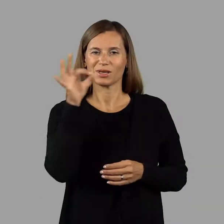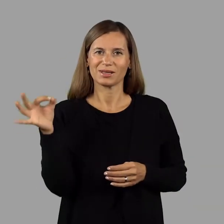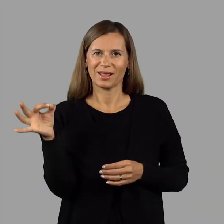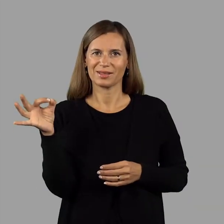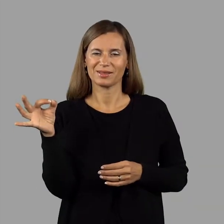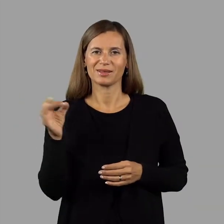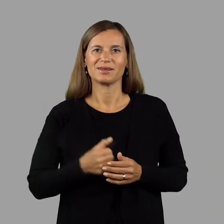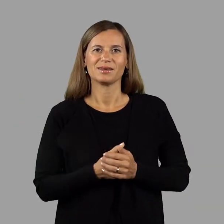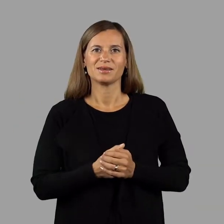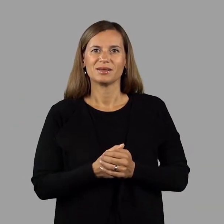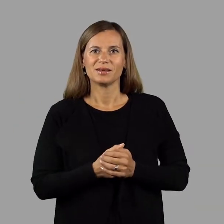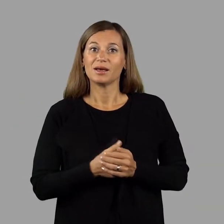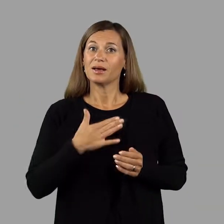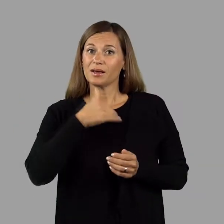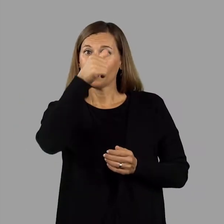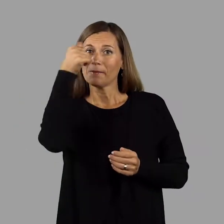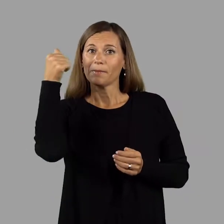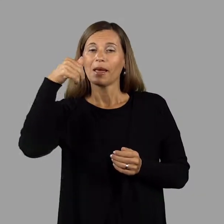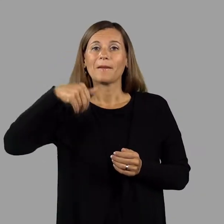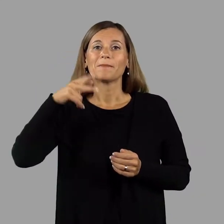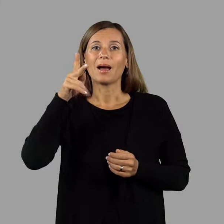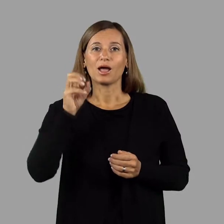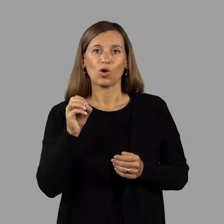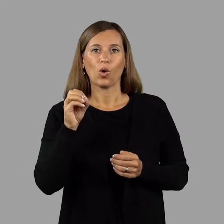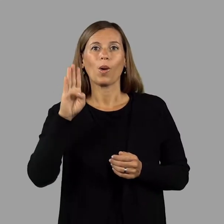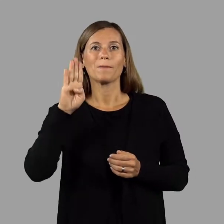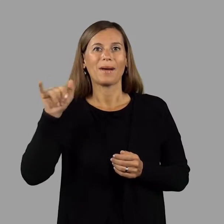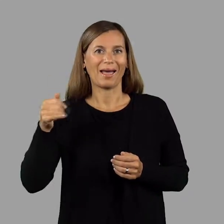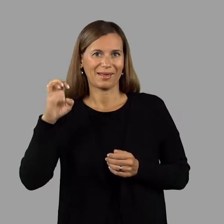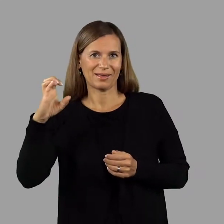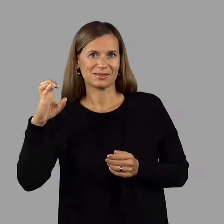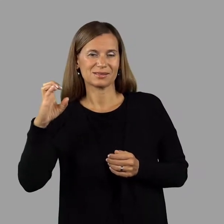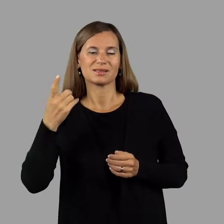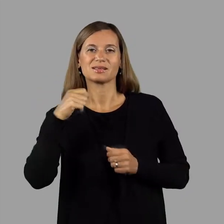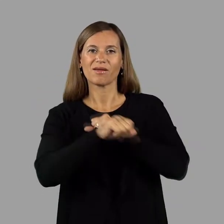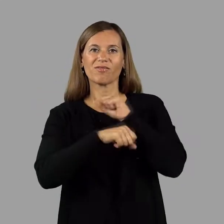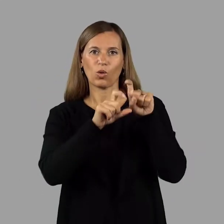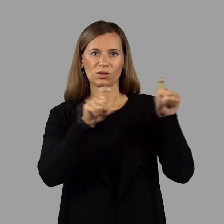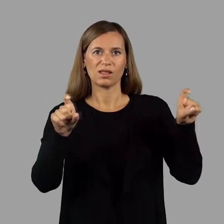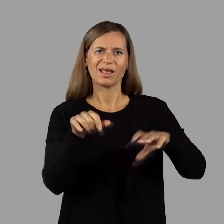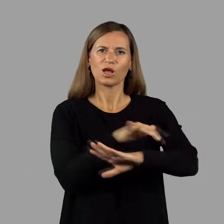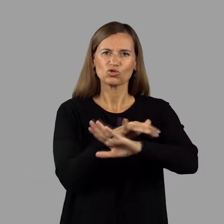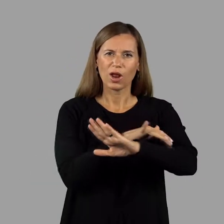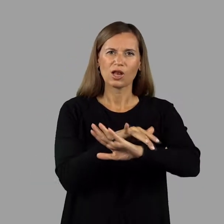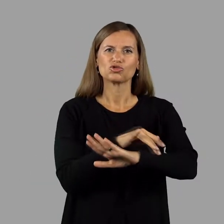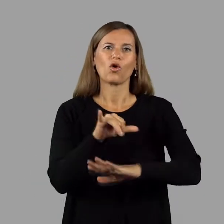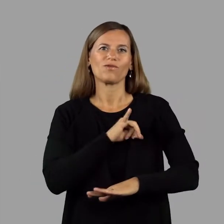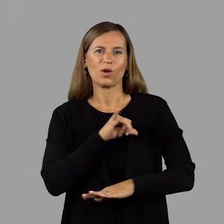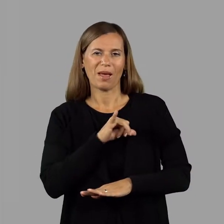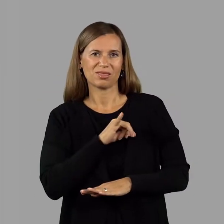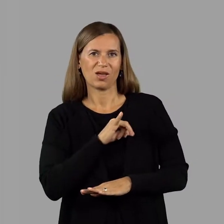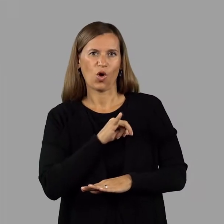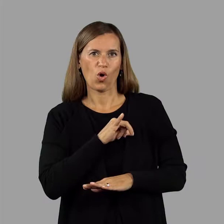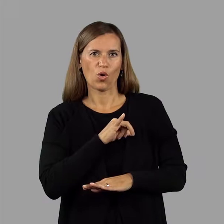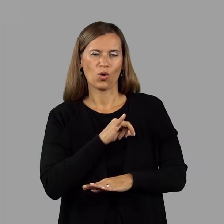Dober dan, želim. Moje ime je Marko Bajec. Prihajam iz Fakultete za računalništvo in